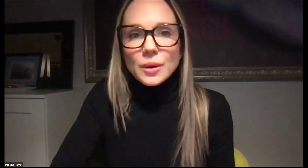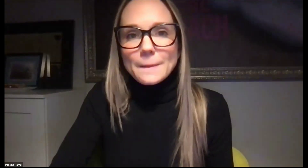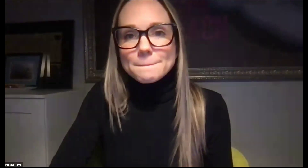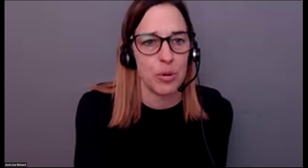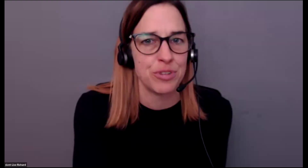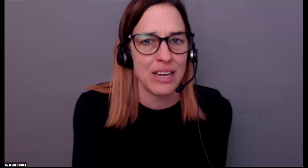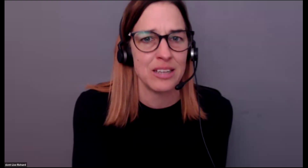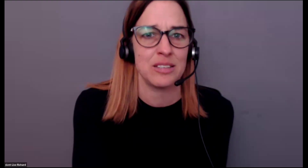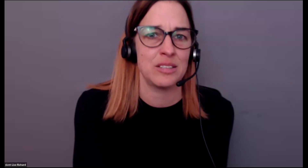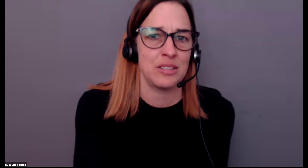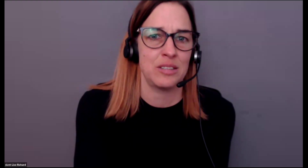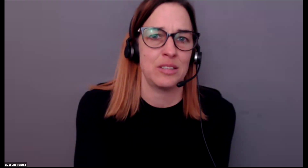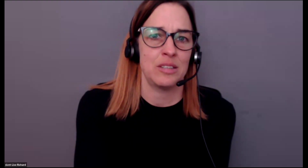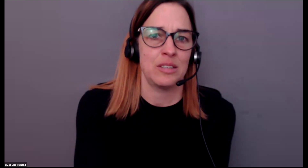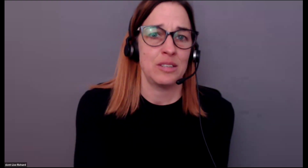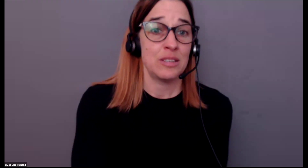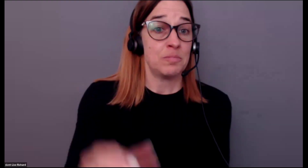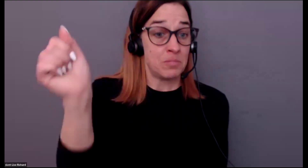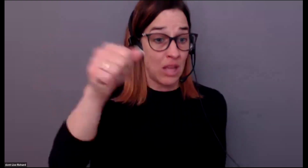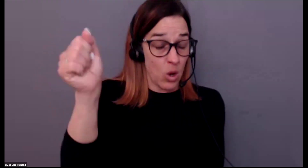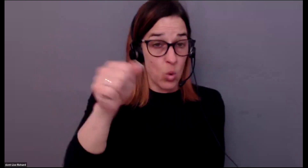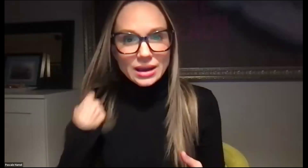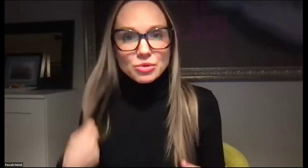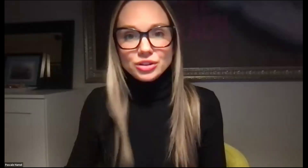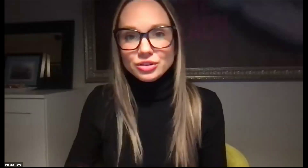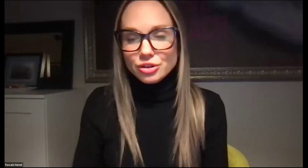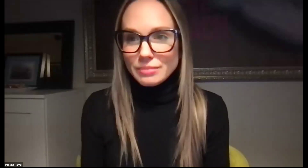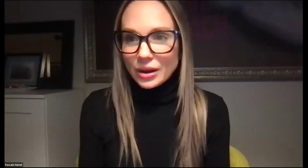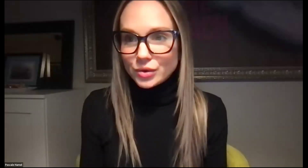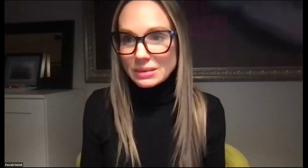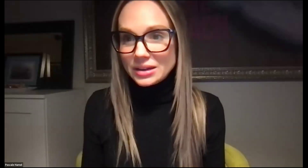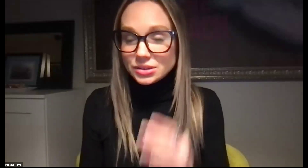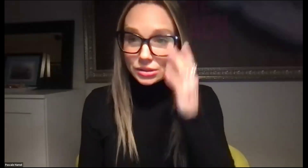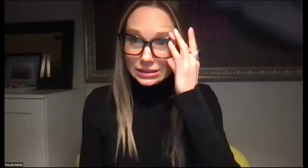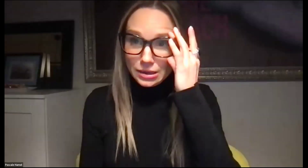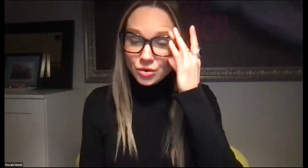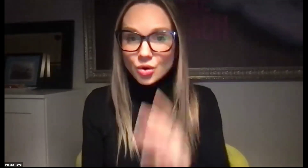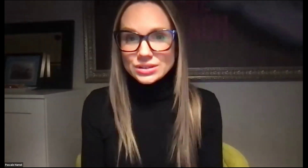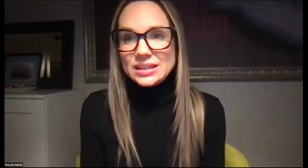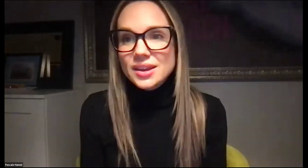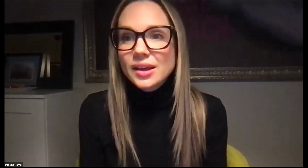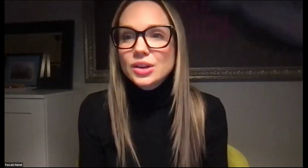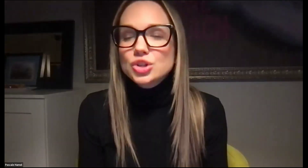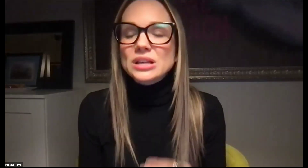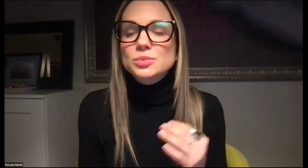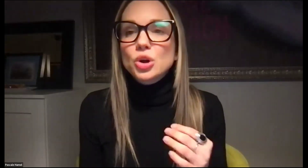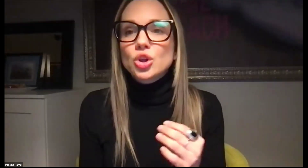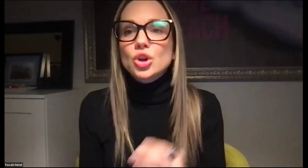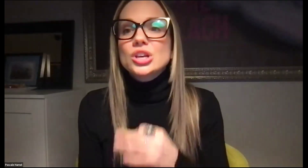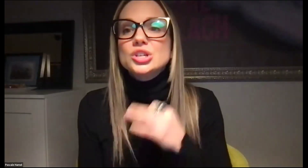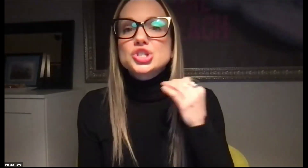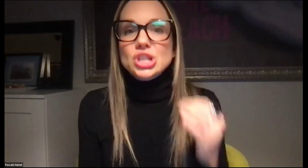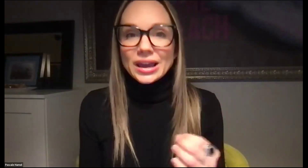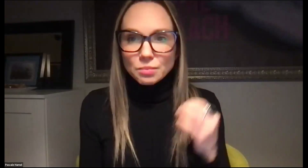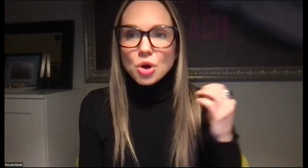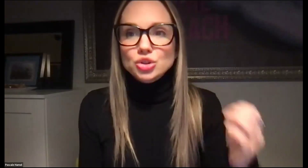ça qui est pas évident. oui, mais là, ça, c'est l'industrie de la mode, malheureusement, là. Tu sais, on le sait. Je pense pas